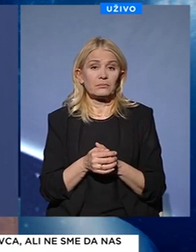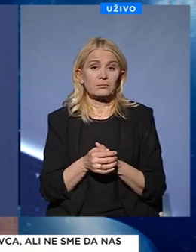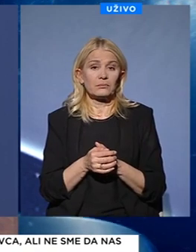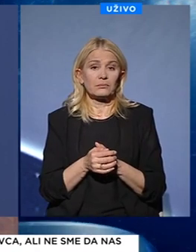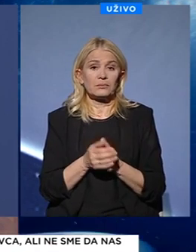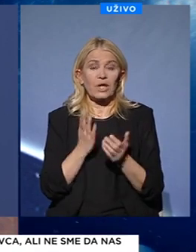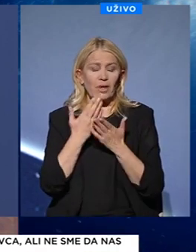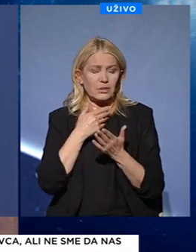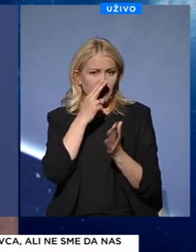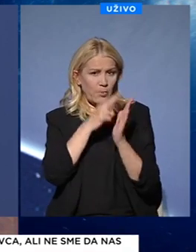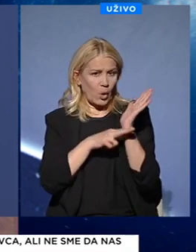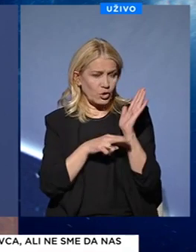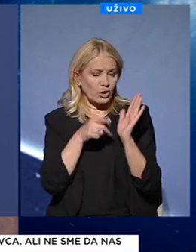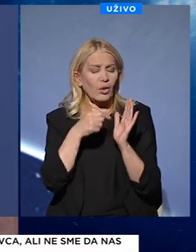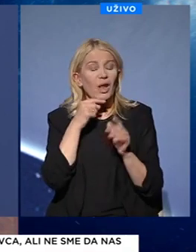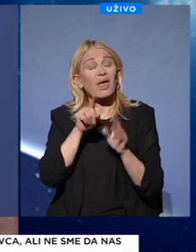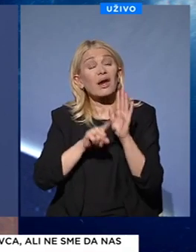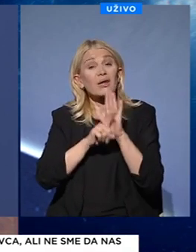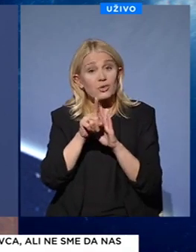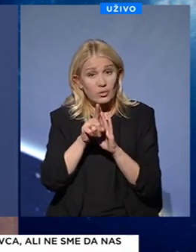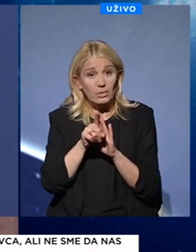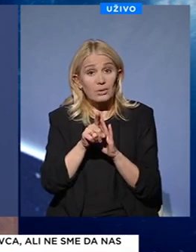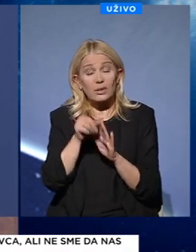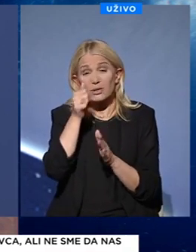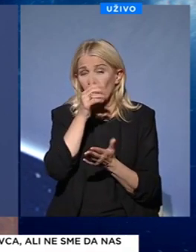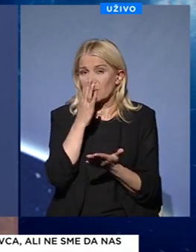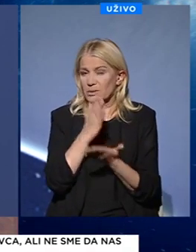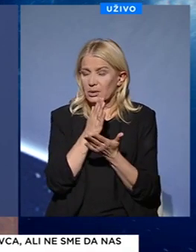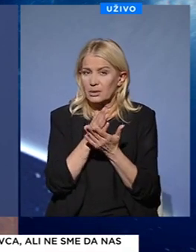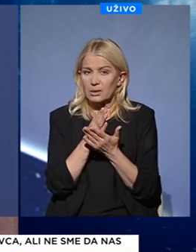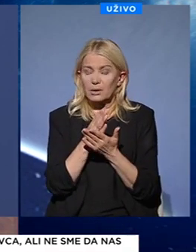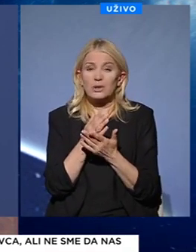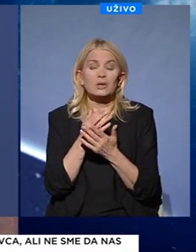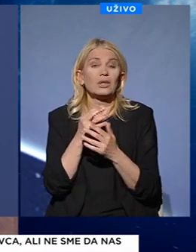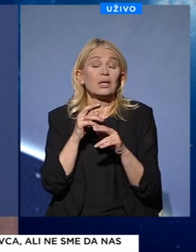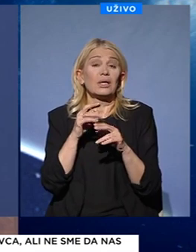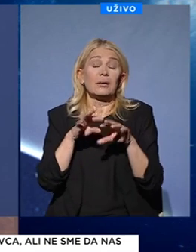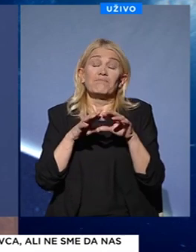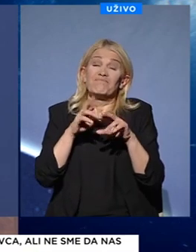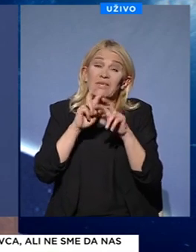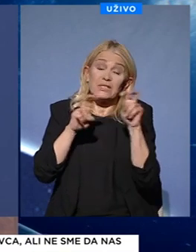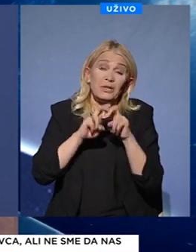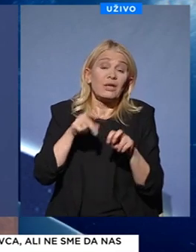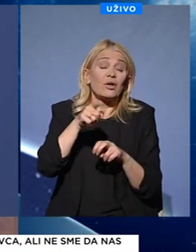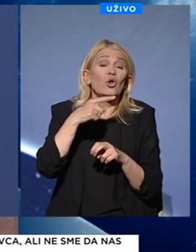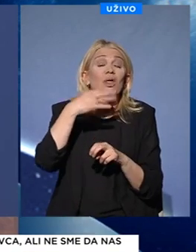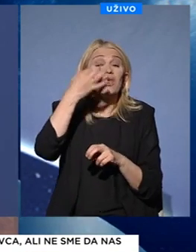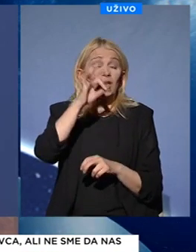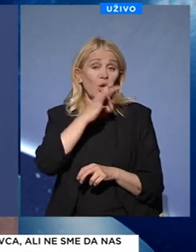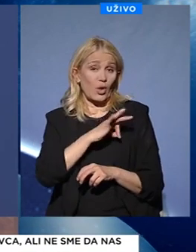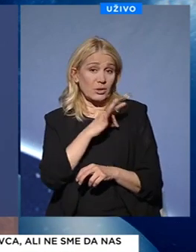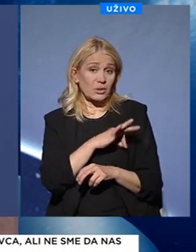Već sam pročitao neke od tih rezultata. Što se tiče ispitivanja, za to je jedino zadužen